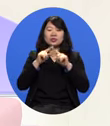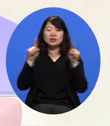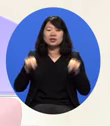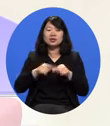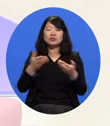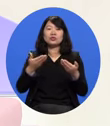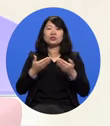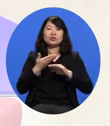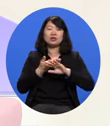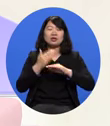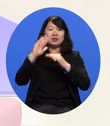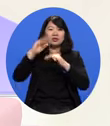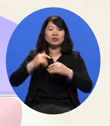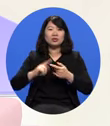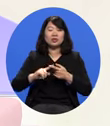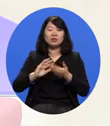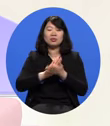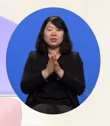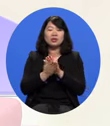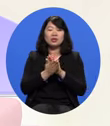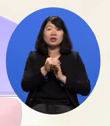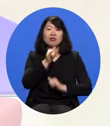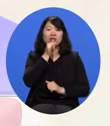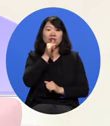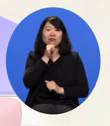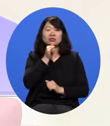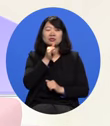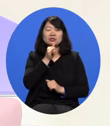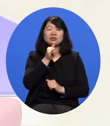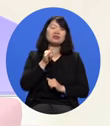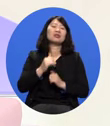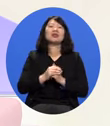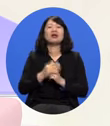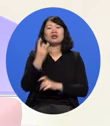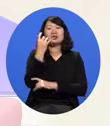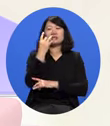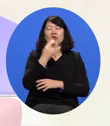아니라 그 내용에 대한 변화가 있지 않고서는 네. 자치가 근본적으로 이루어질 수가 없습니다.